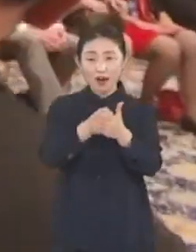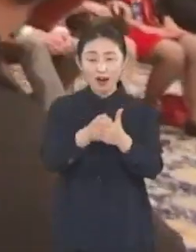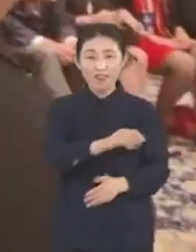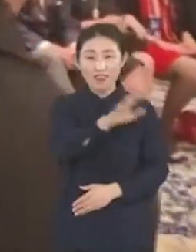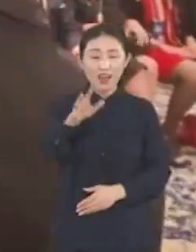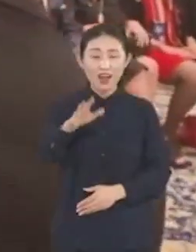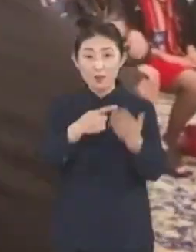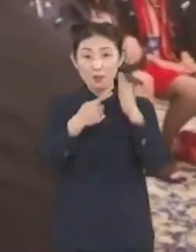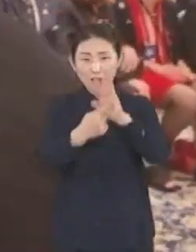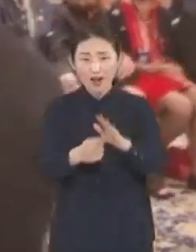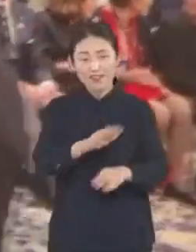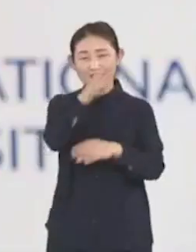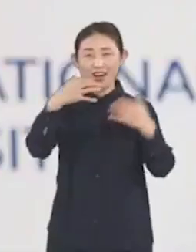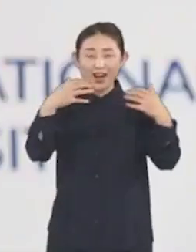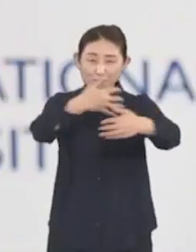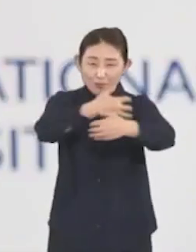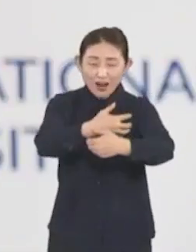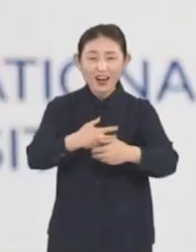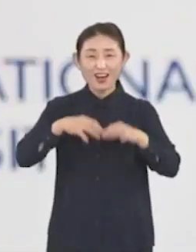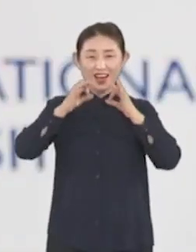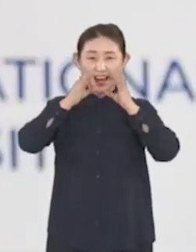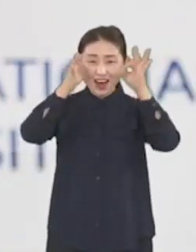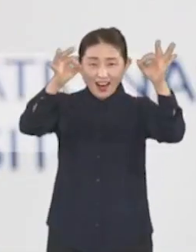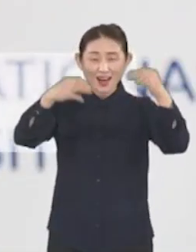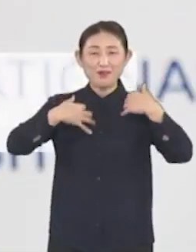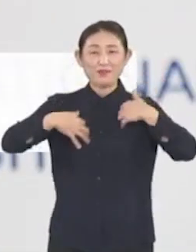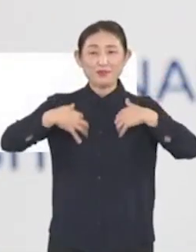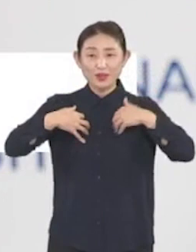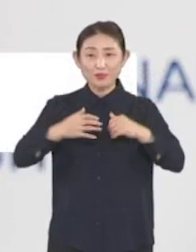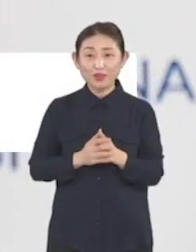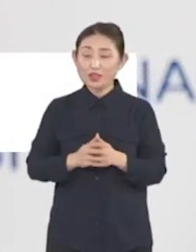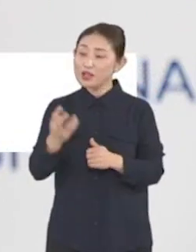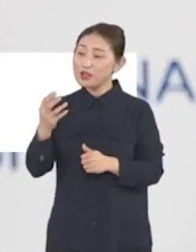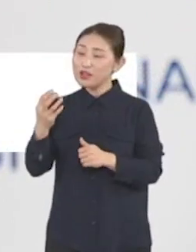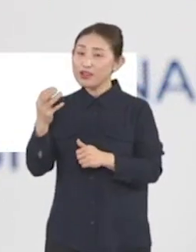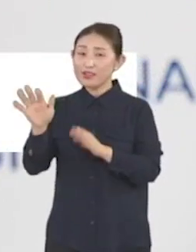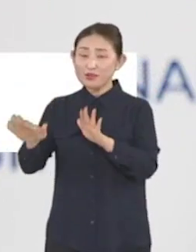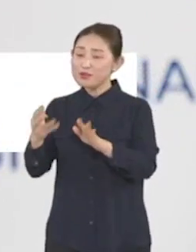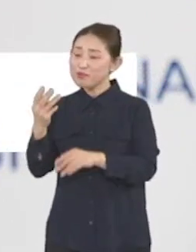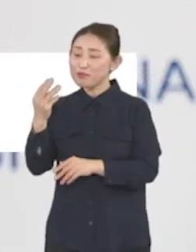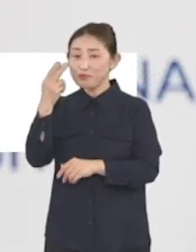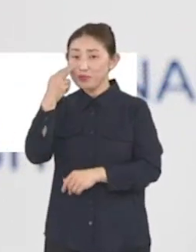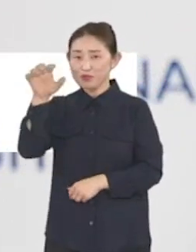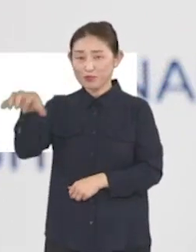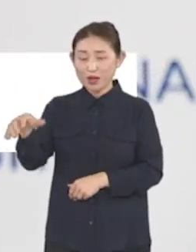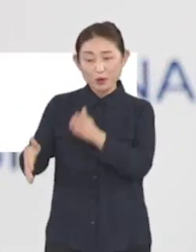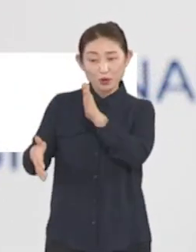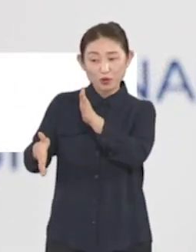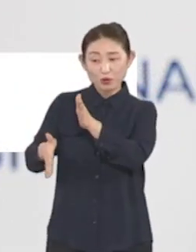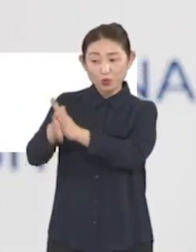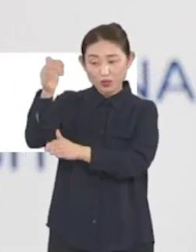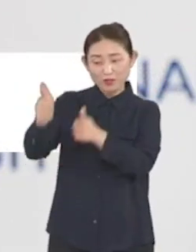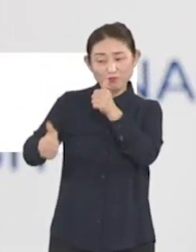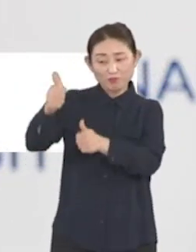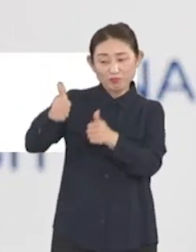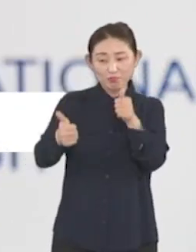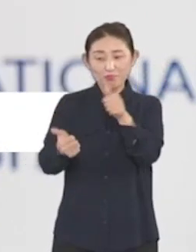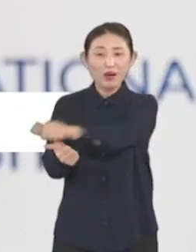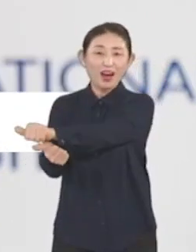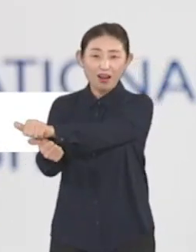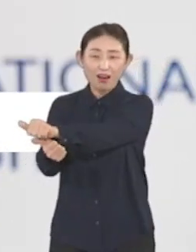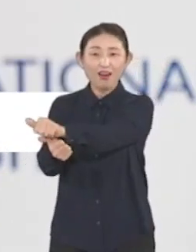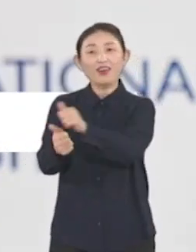얼싸안고 기쁨을 나눕니다. 이번에 미국의 막강한 팀하고 경쟁해서 이겼다는 것은 대단히 큰 의미가 있는데요.